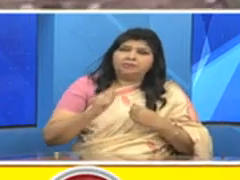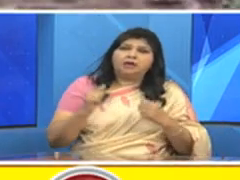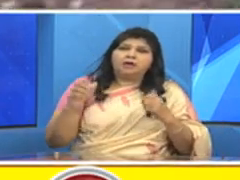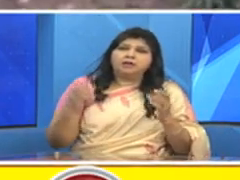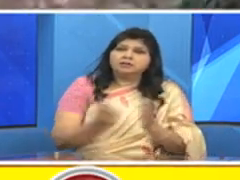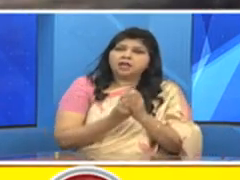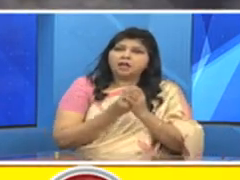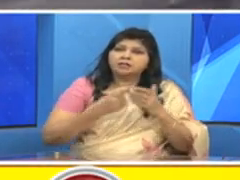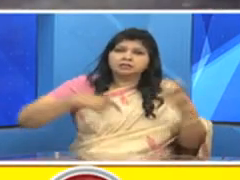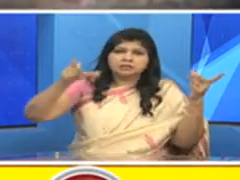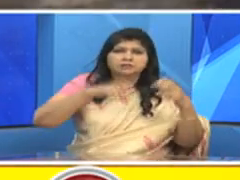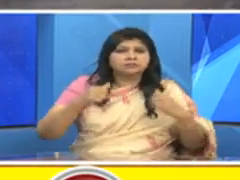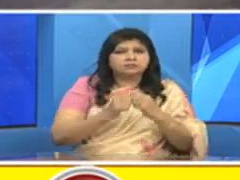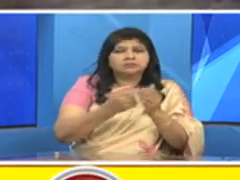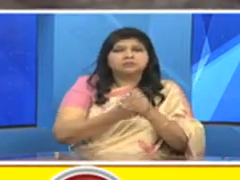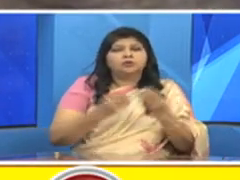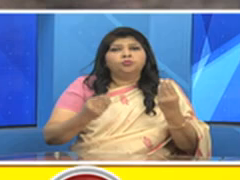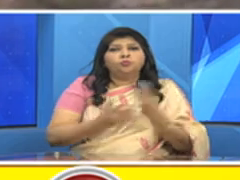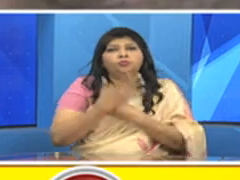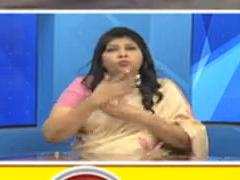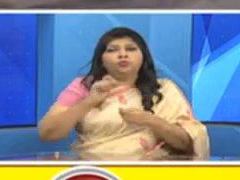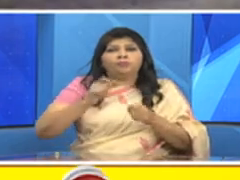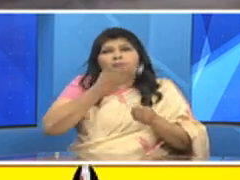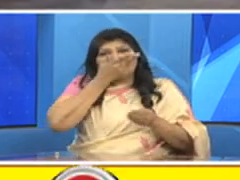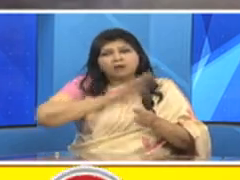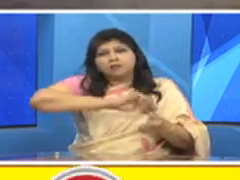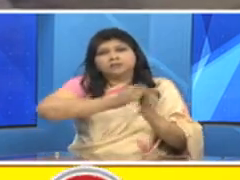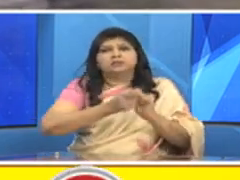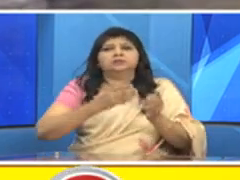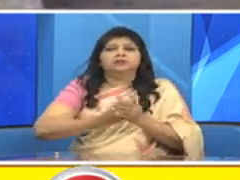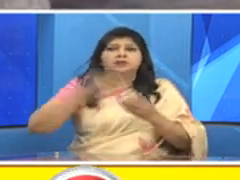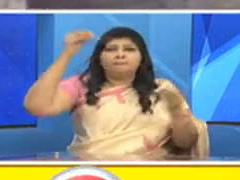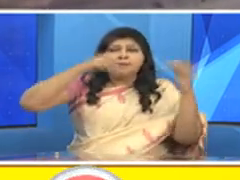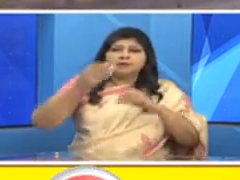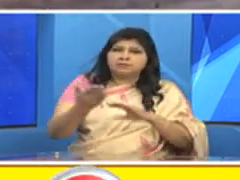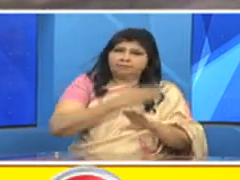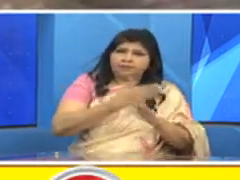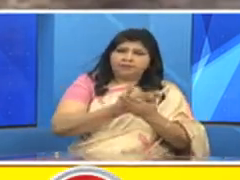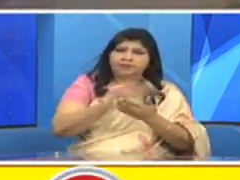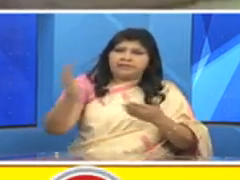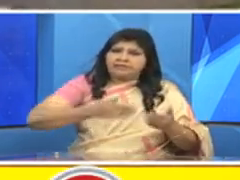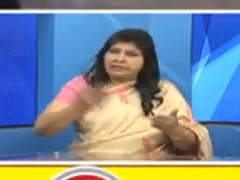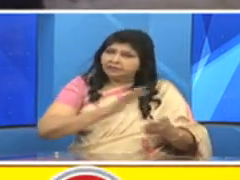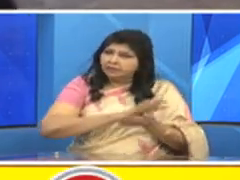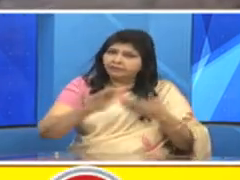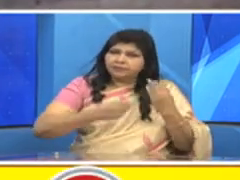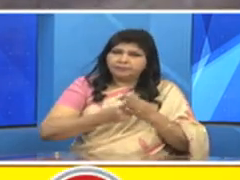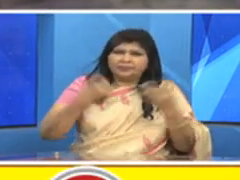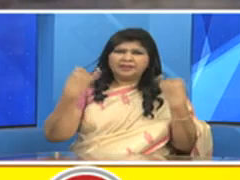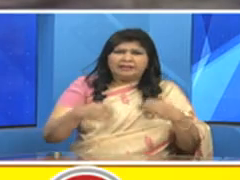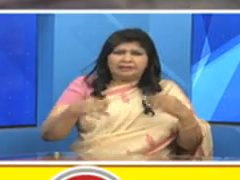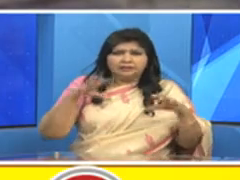शक्ति अभियान के तहत इन्हें पुनर्जीवित करने का बीड़ा उठाया। बारिश से पहले ही वे लोग इन बावड़ियों में जमे